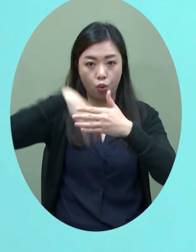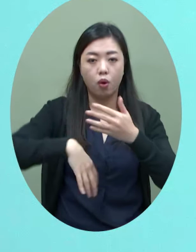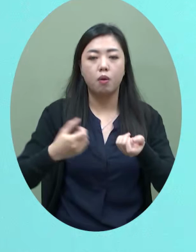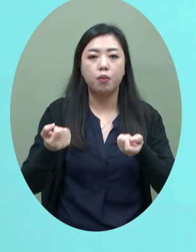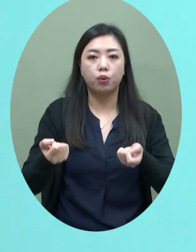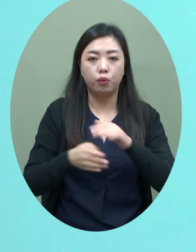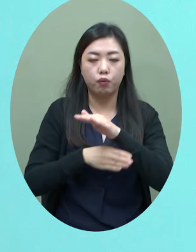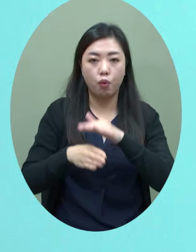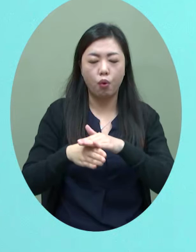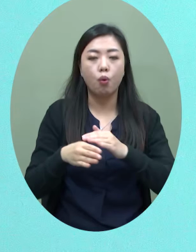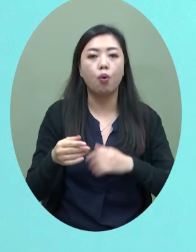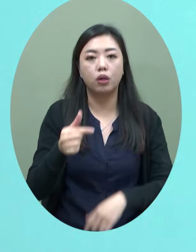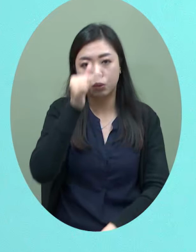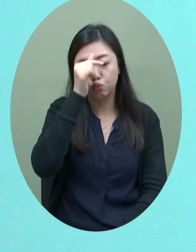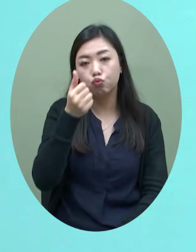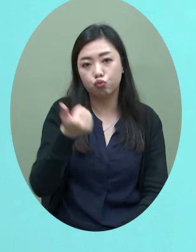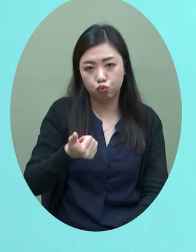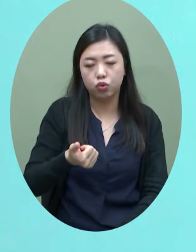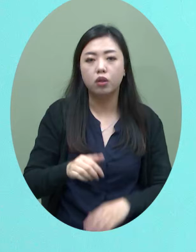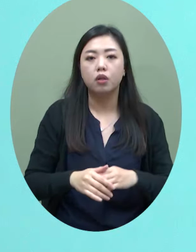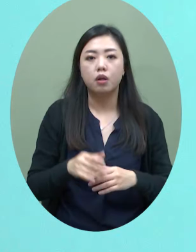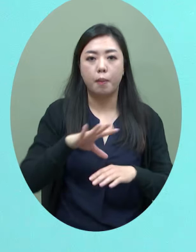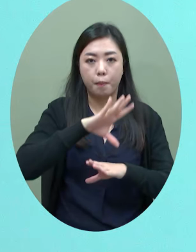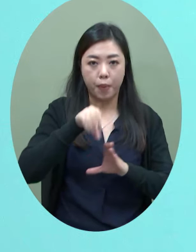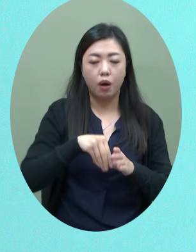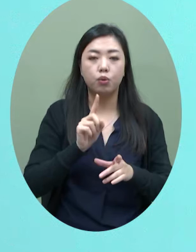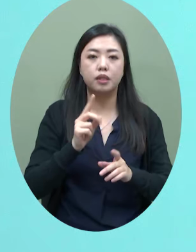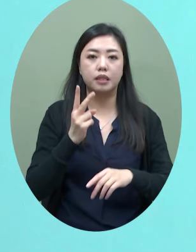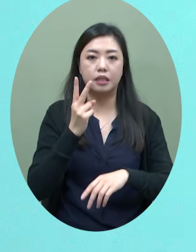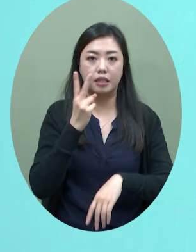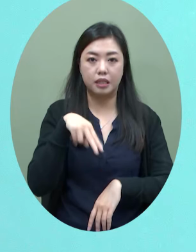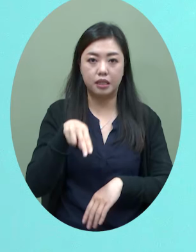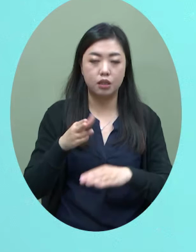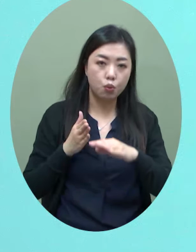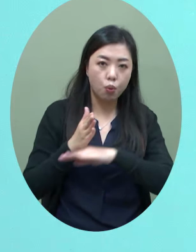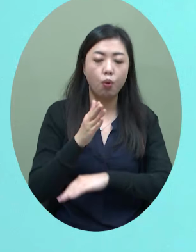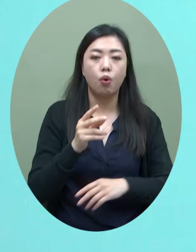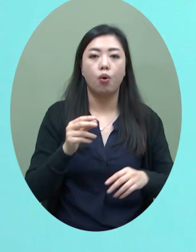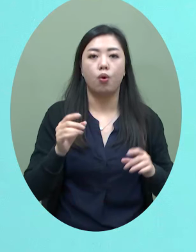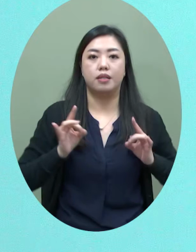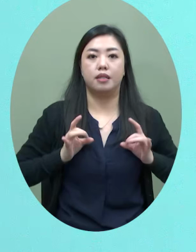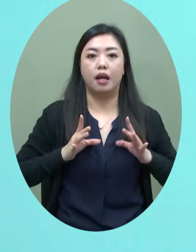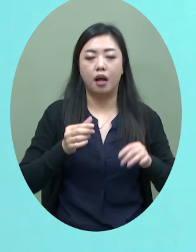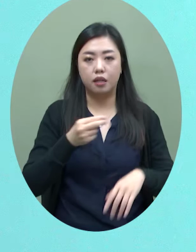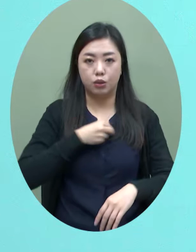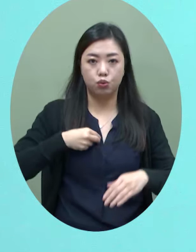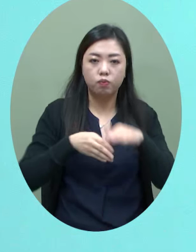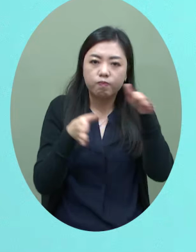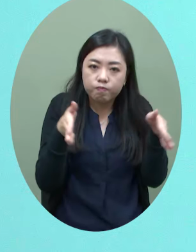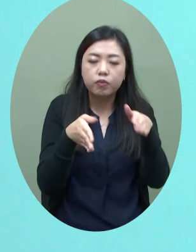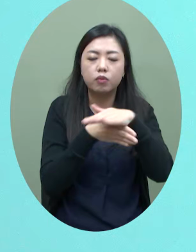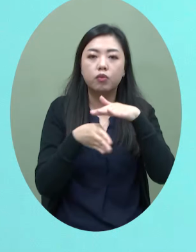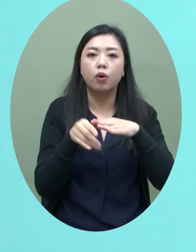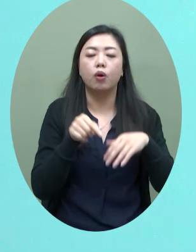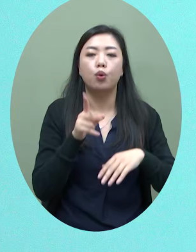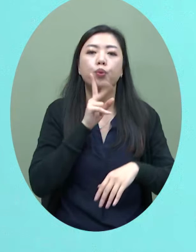科門診，同埋接近2000家嘅私家醫生嘅診所啊。特別是如果有些市民